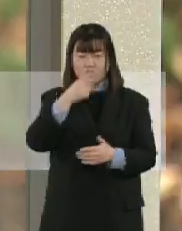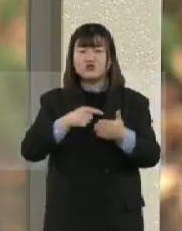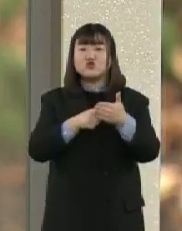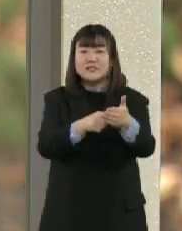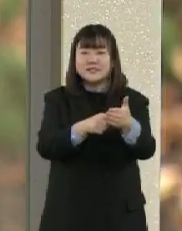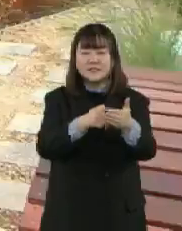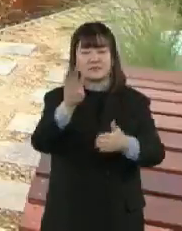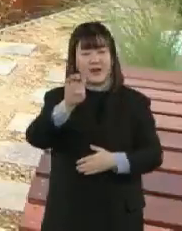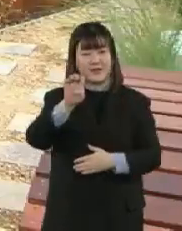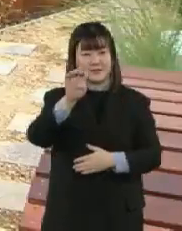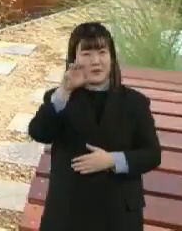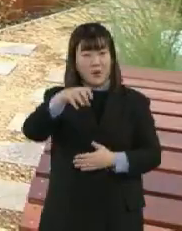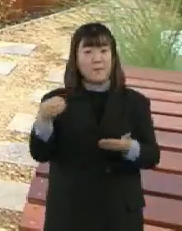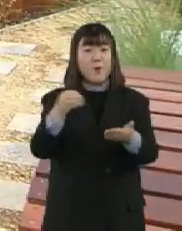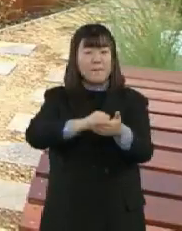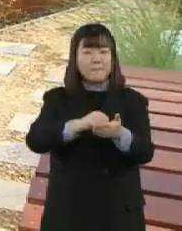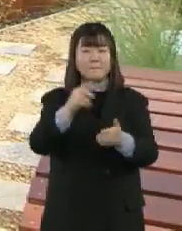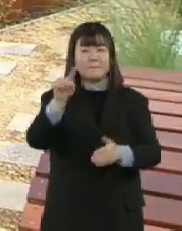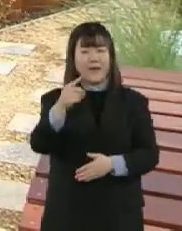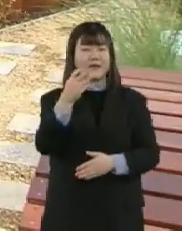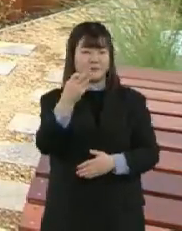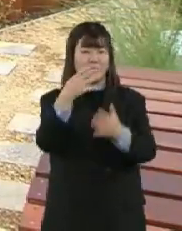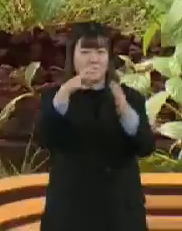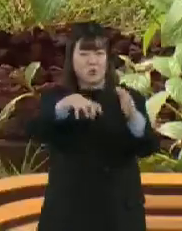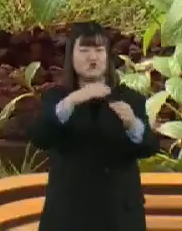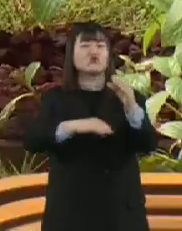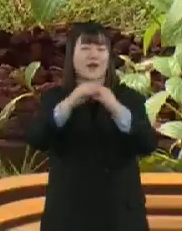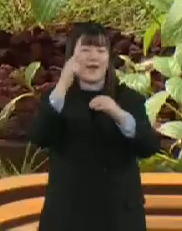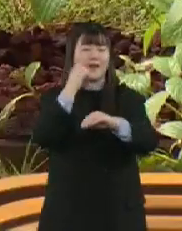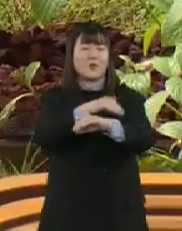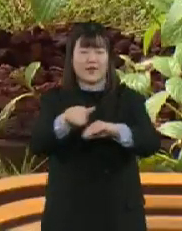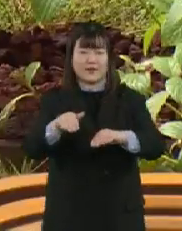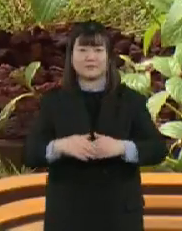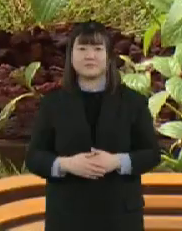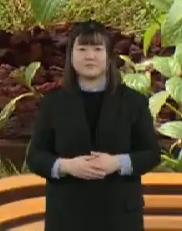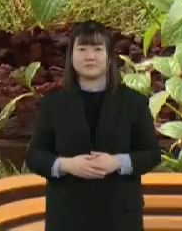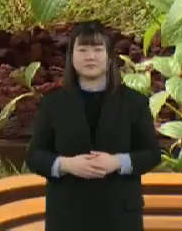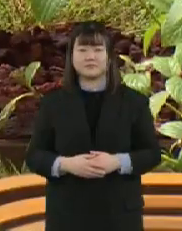추진하는 많은 개소리 포함해 내 백열 3개소를 추가 조성할 계획입니다